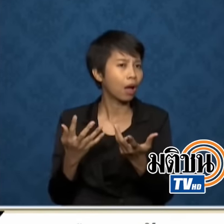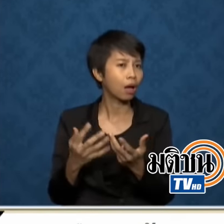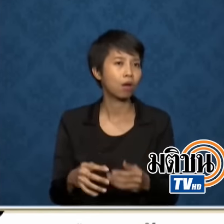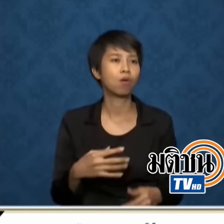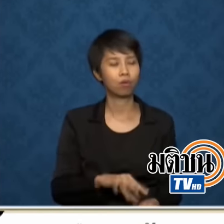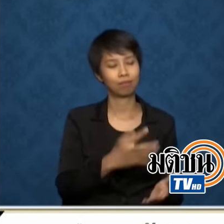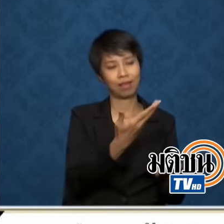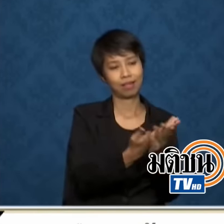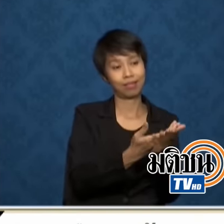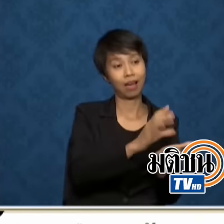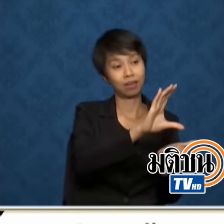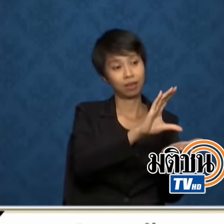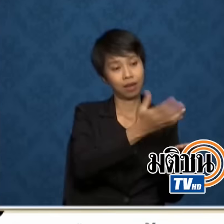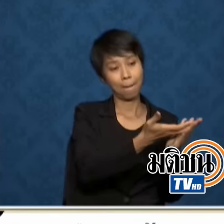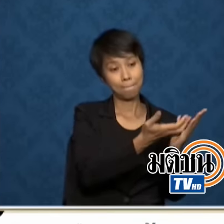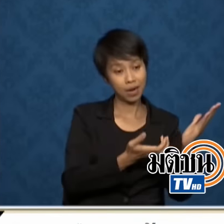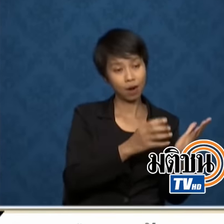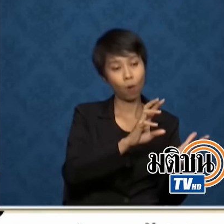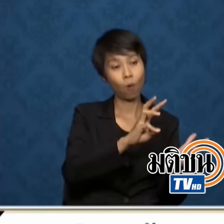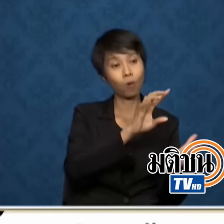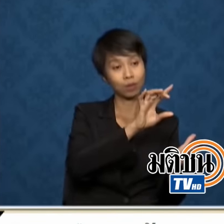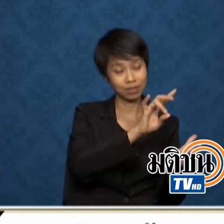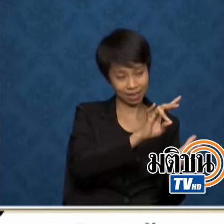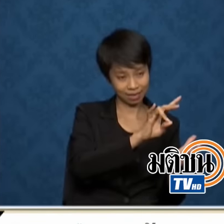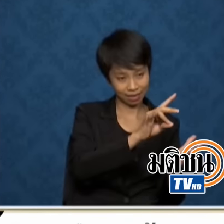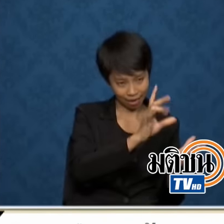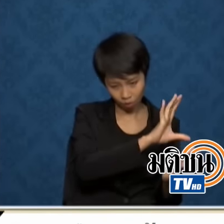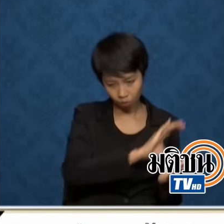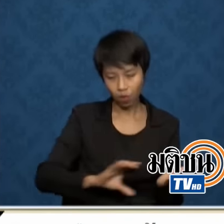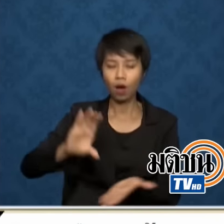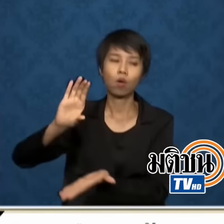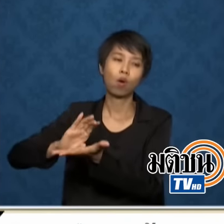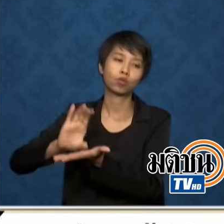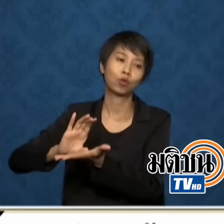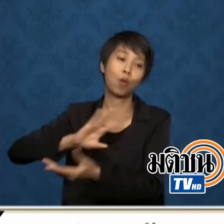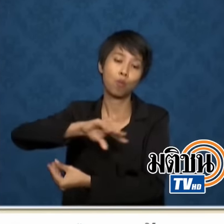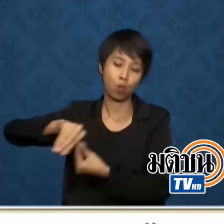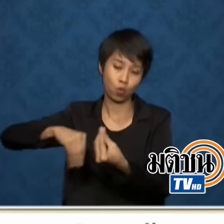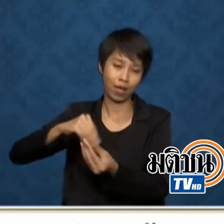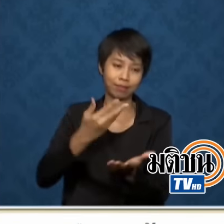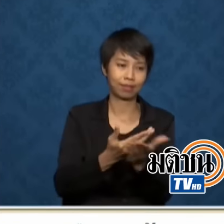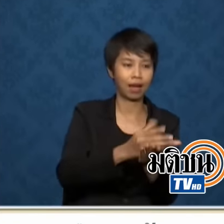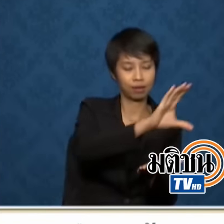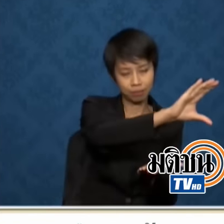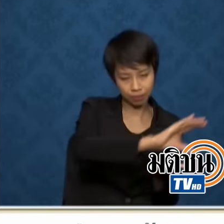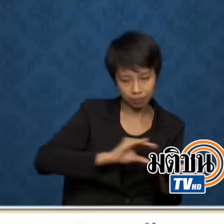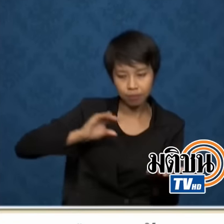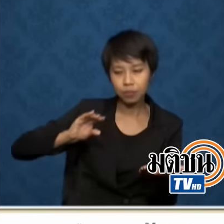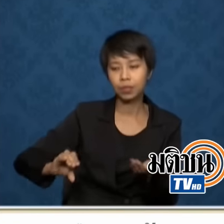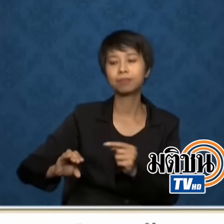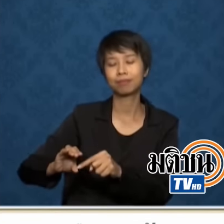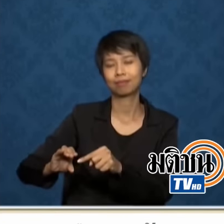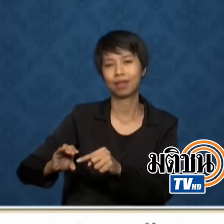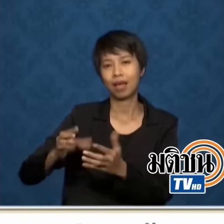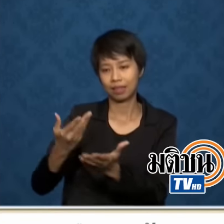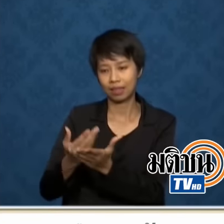ว้ในกองทุนนะคะเพราะว่าบรรดากองทุนหรือว่าเงินทุนหมุนเวียนนะคะของรัฐบาลเนี่ยเราสามารถที่จะใส่เงินไปแล้วเขาไม่ต้องส่งคืนค